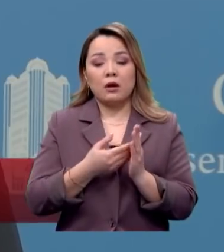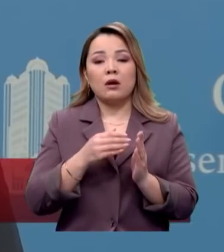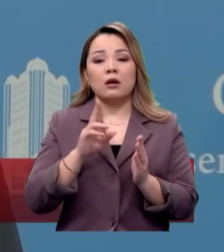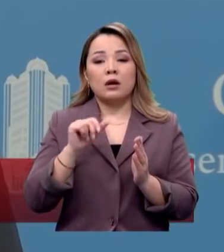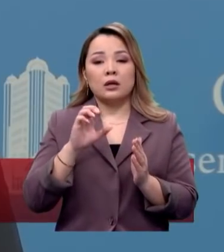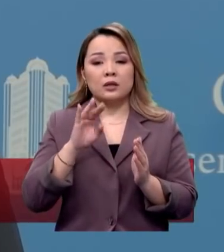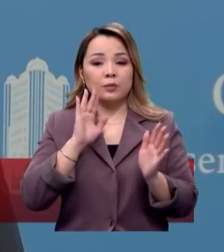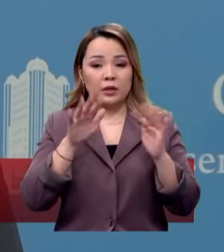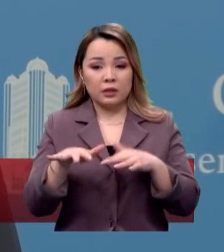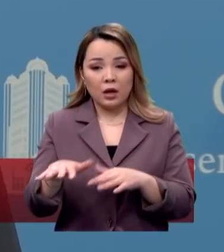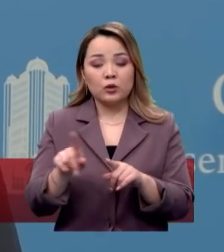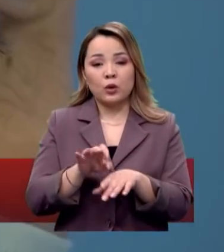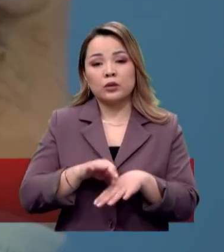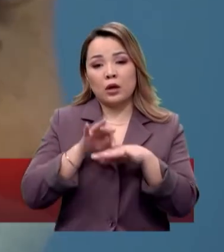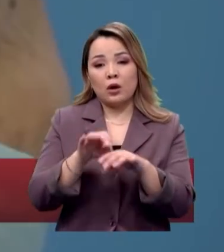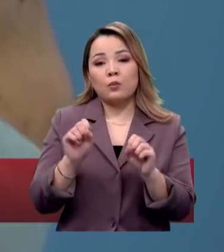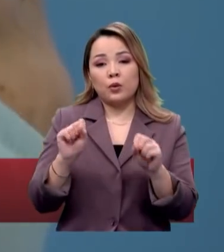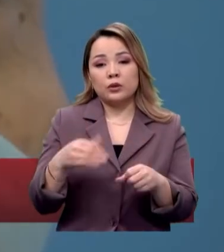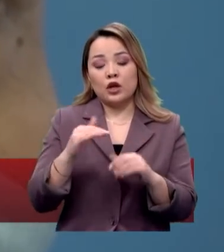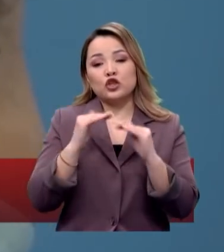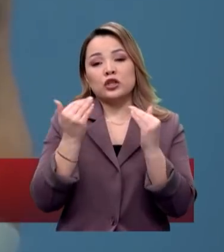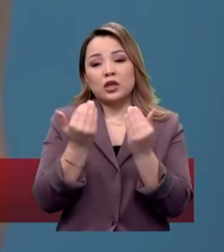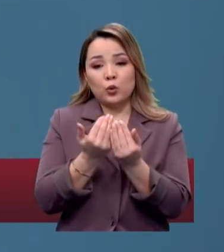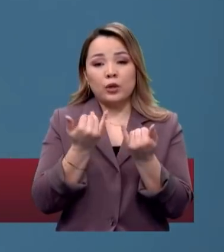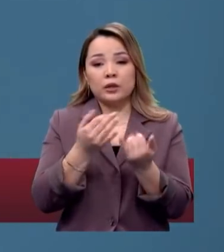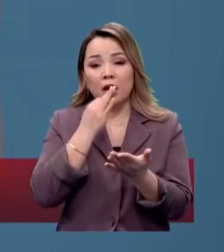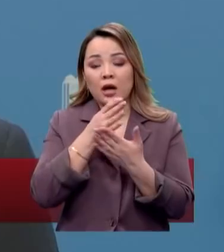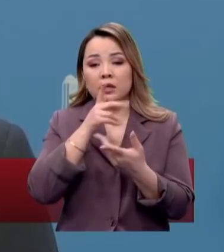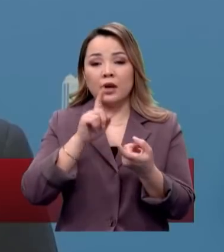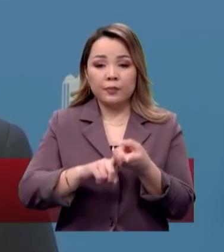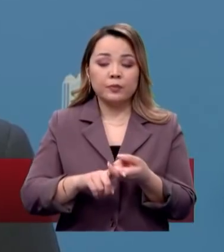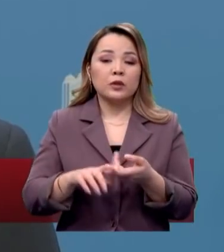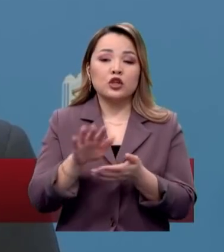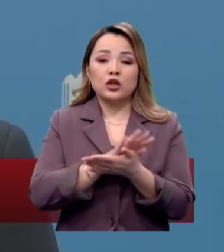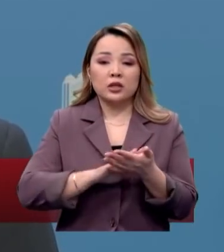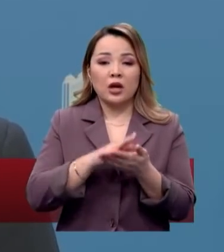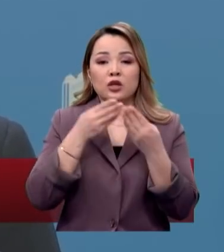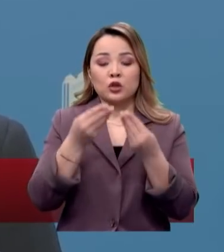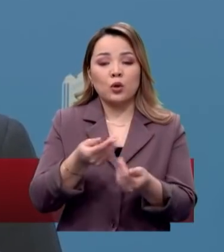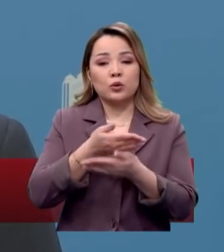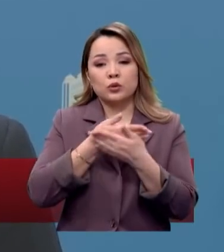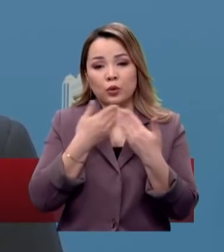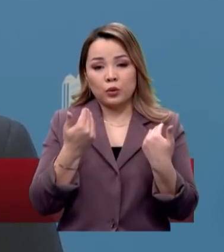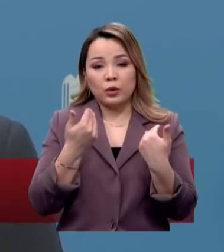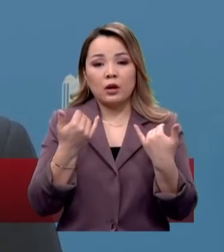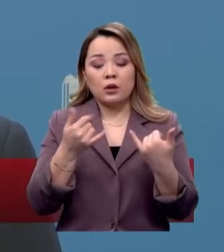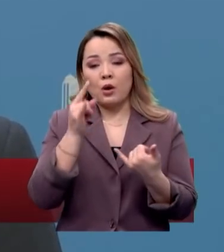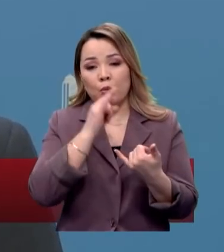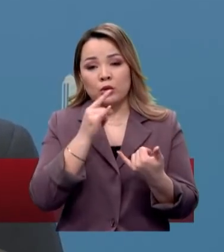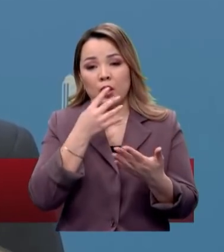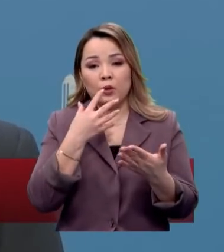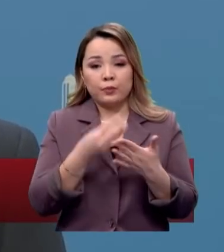арқылы Иранға да жеткізу болады, мысалы, бірақ ол шектеулі. Қазіргі уақытта, мысалы, ешқандай бізде әсері жоқ әлі. Мұнайдың